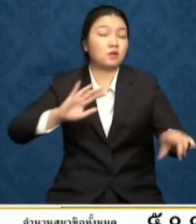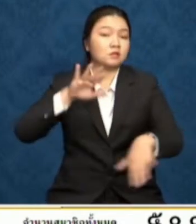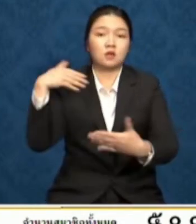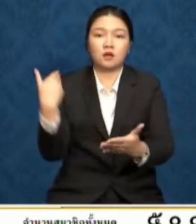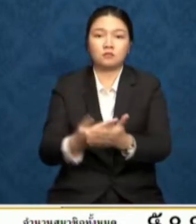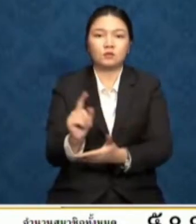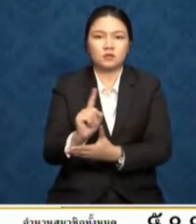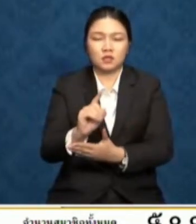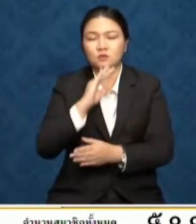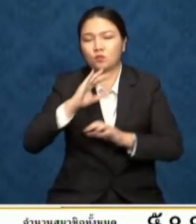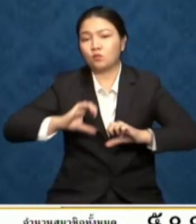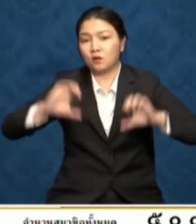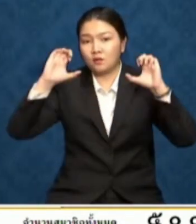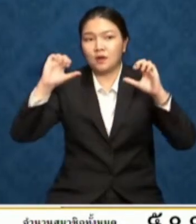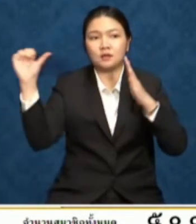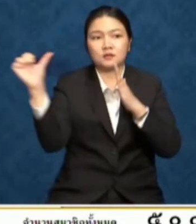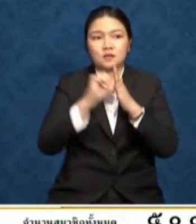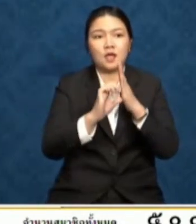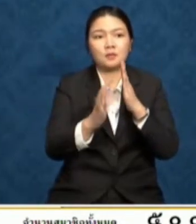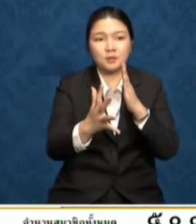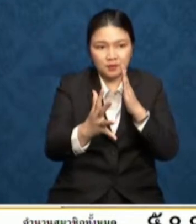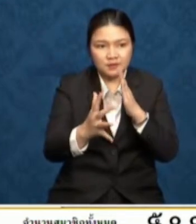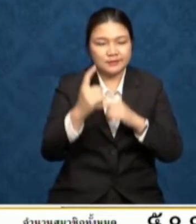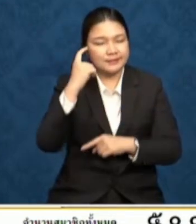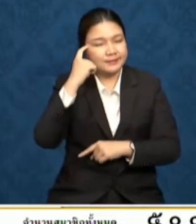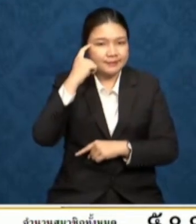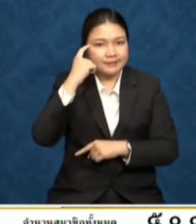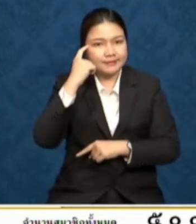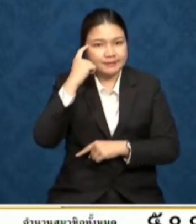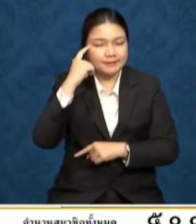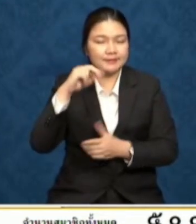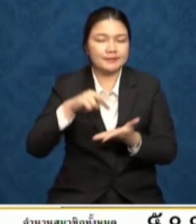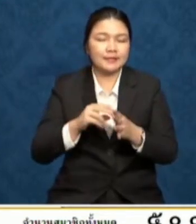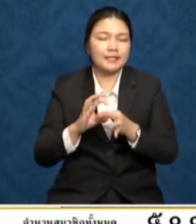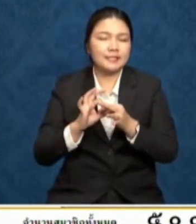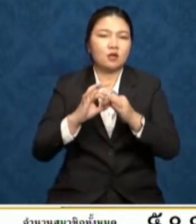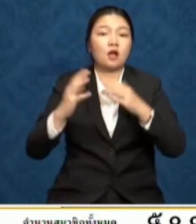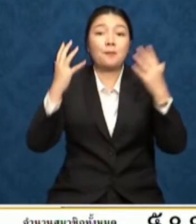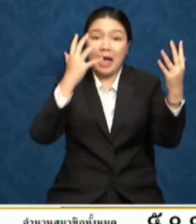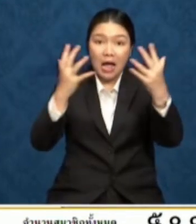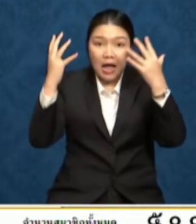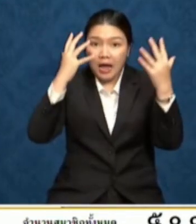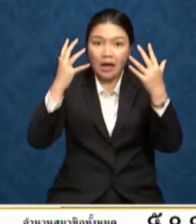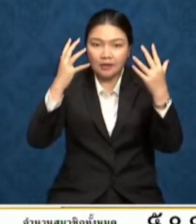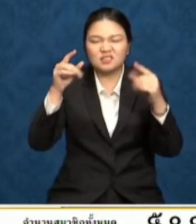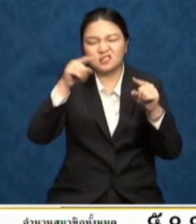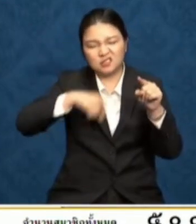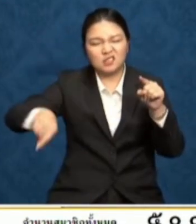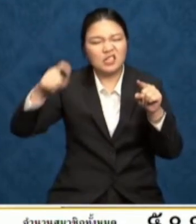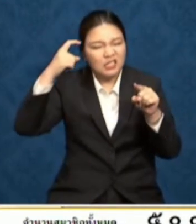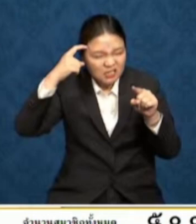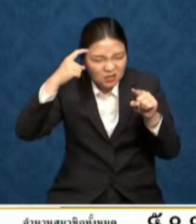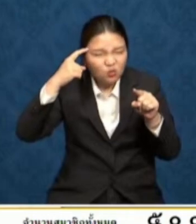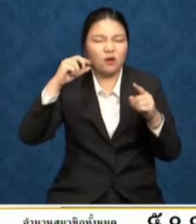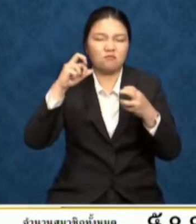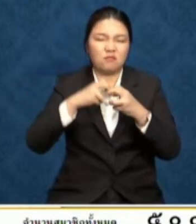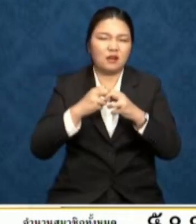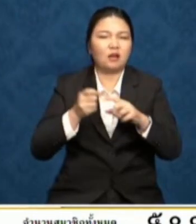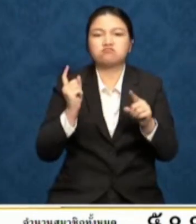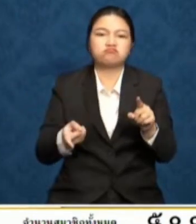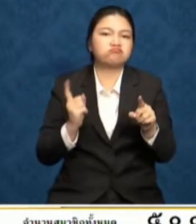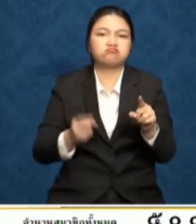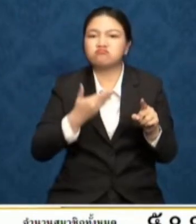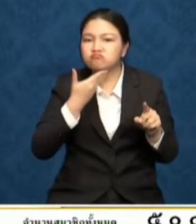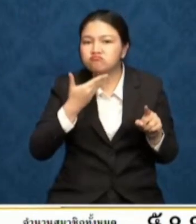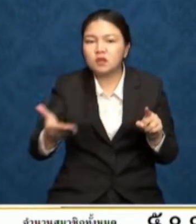ากร CDs ยังไม่เร่งแก้ไข และเต็ตัวรบมอกับภัยด้สภาพ User Artสนาการเห่านี้กจะร่นแรงขึ้น โยเฉพาะ